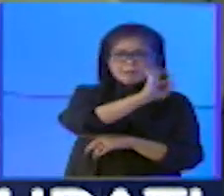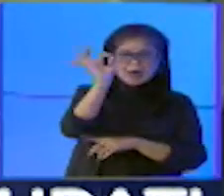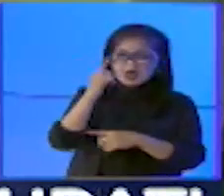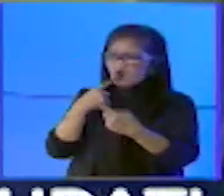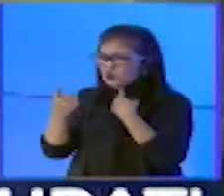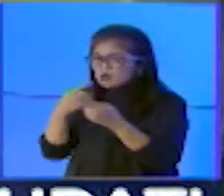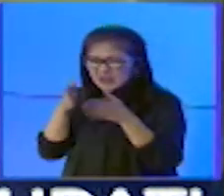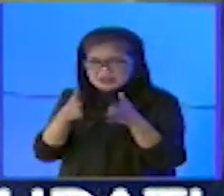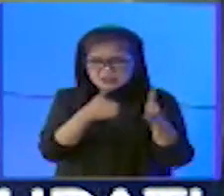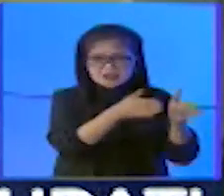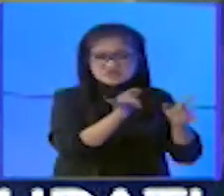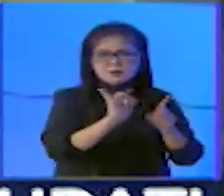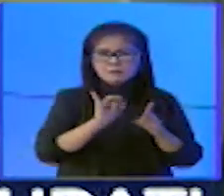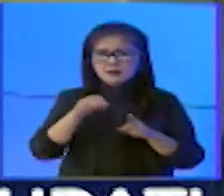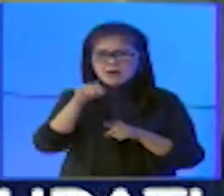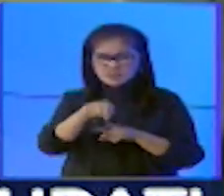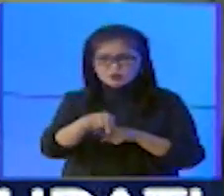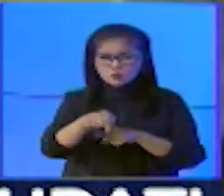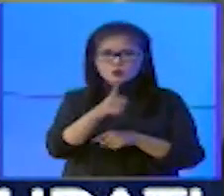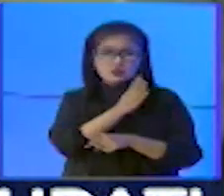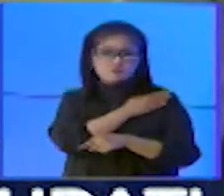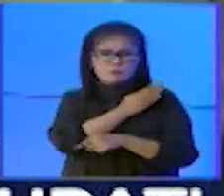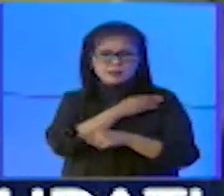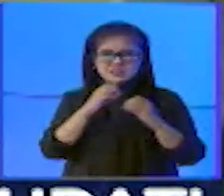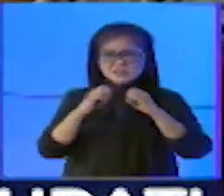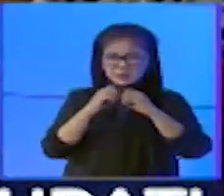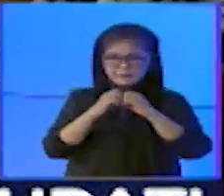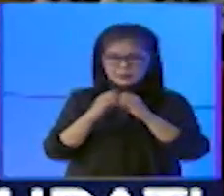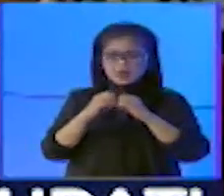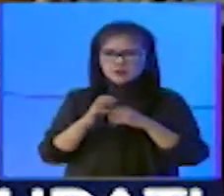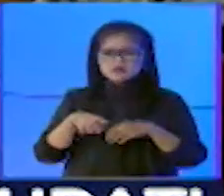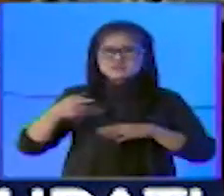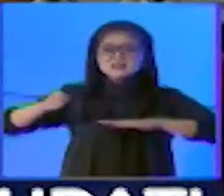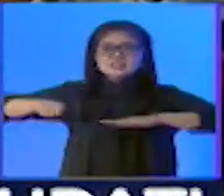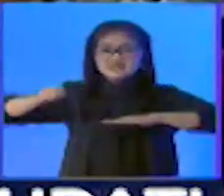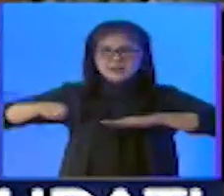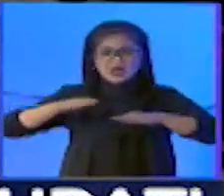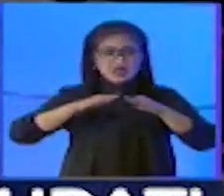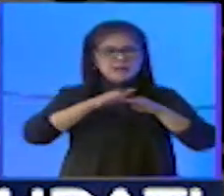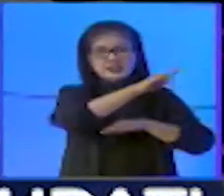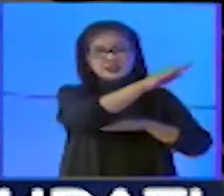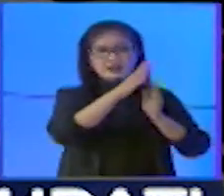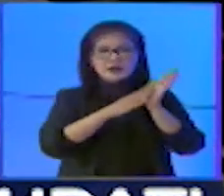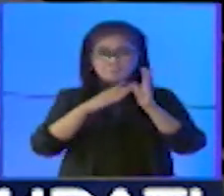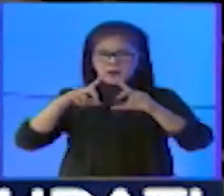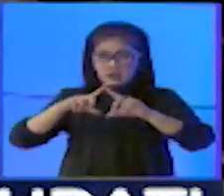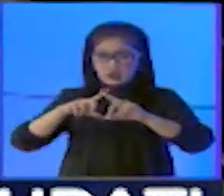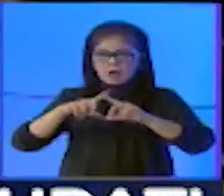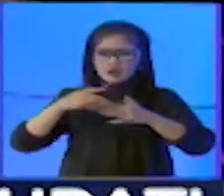roda pemerintahan di Kabupaten Jember. Selanjutnya, hasil sidang akan dikirimkan kepada Mahkamah Agung untuk mendapatkan tindak